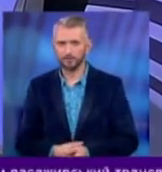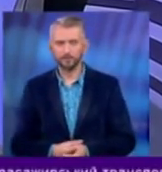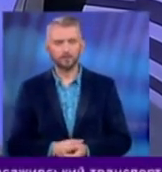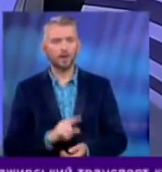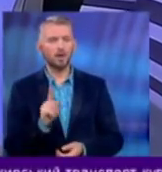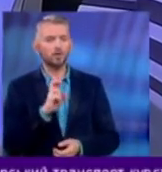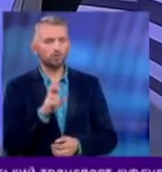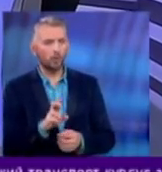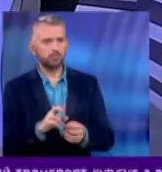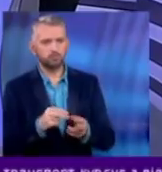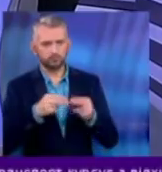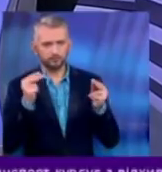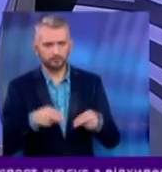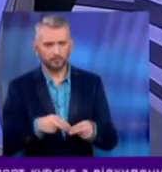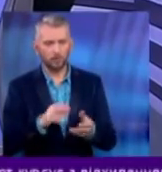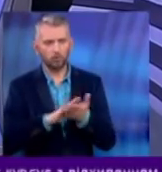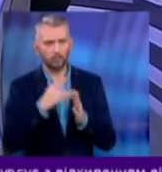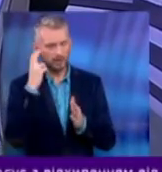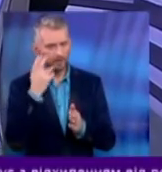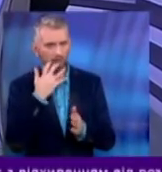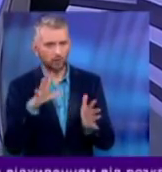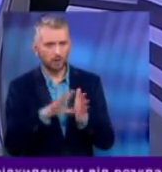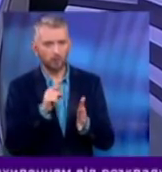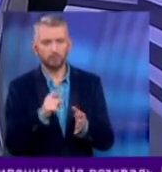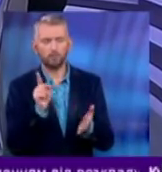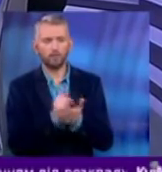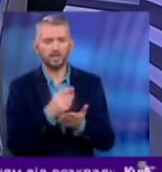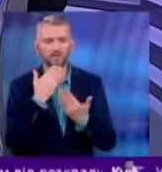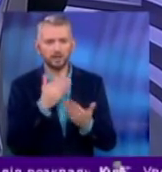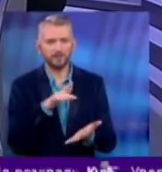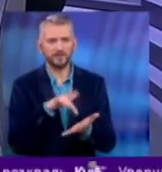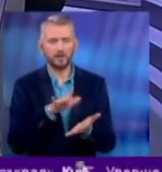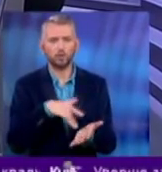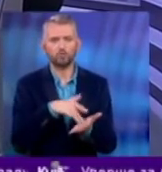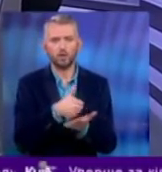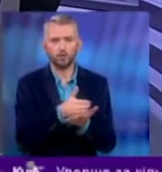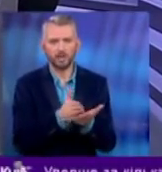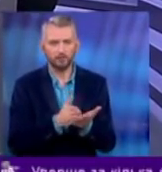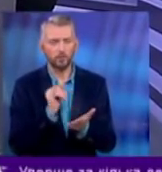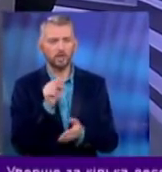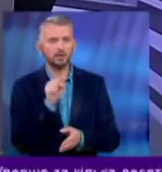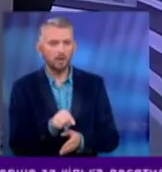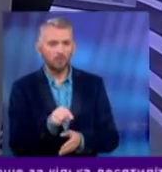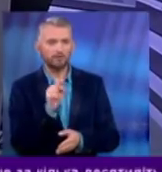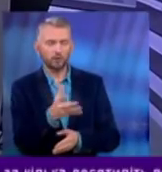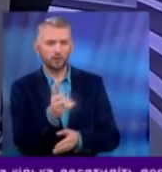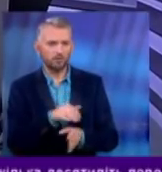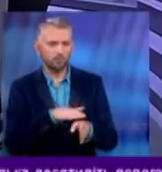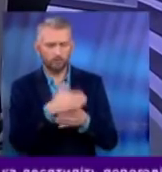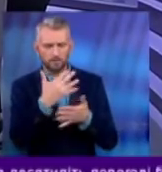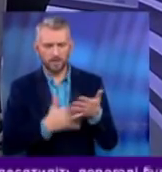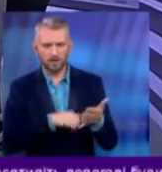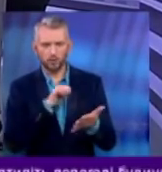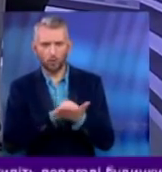того, щоб переукласти договір з «Київтеплоенерго», їм, опять же, повинні вони звернутися в Центр комунального сервісу, і там уже вони отримають повний перелік